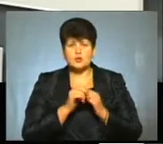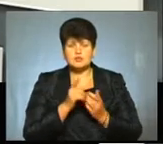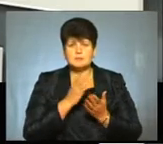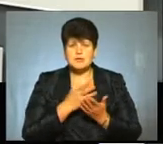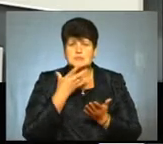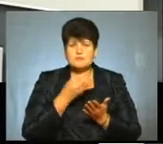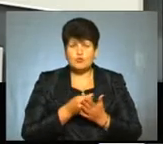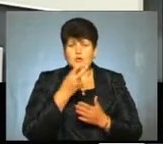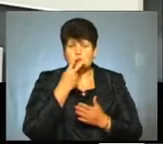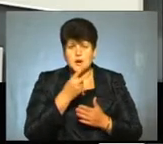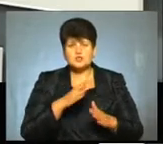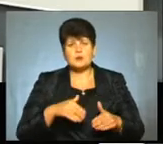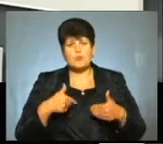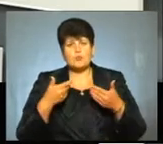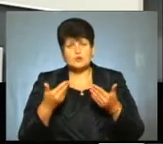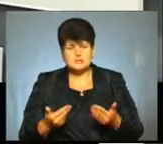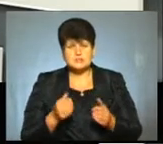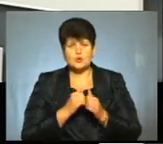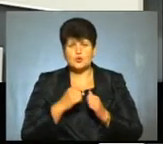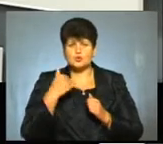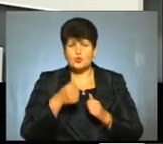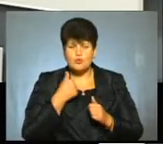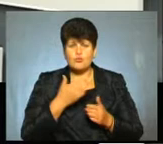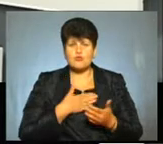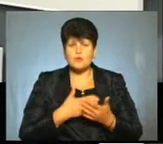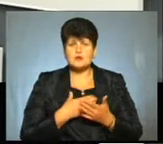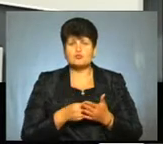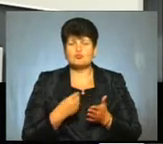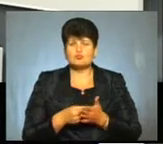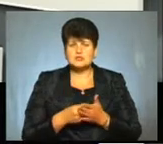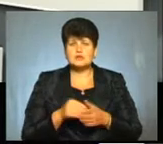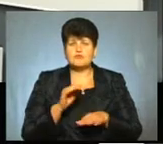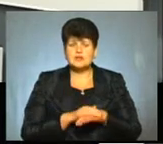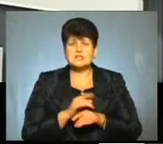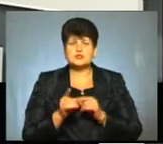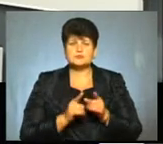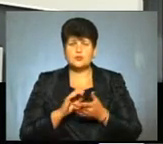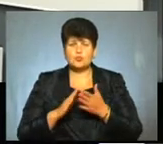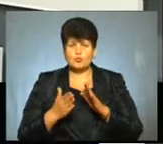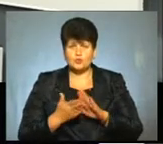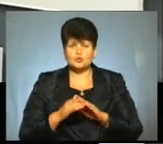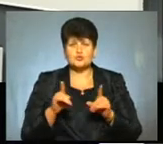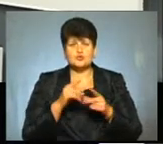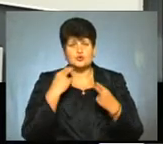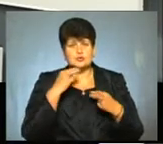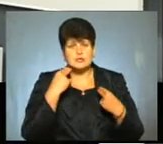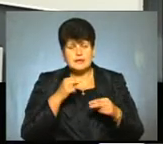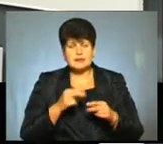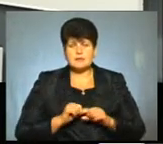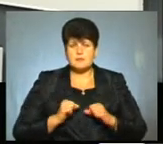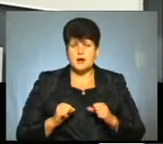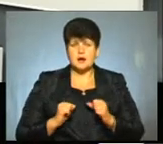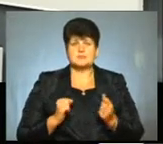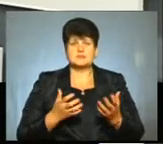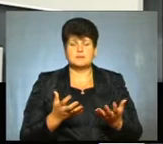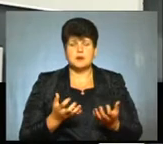має свої бачення, пропозиції, і кожного року по громадському бюджету фактично змінюється положення. Ми щось удосконалюємо і намагаємося